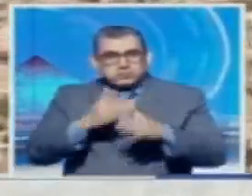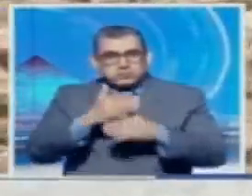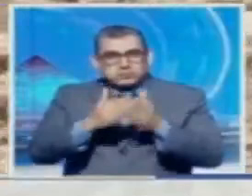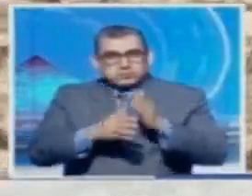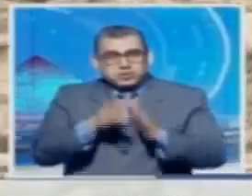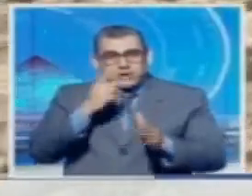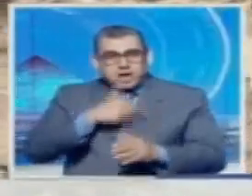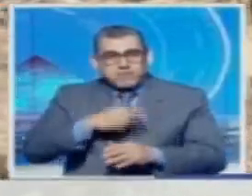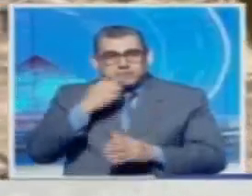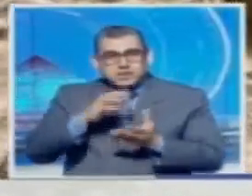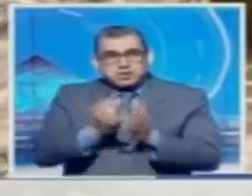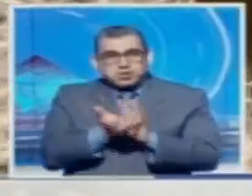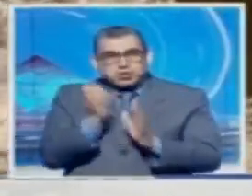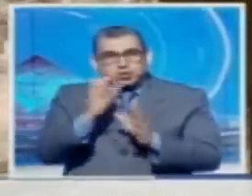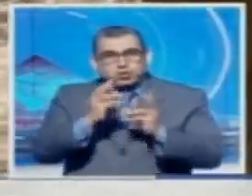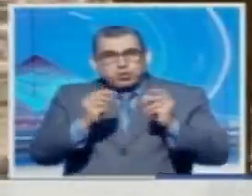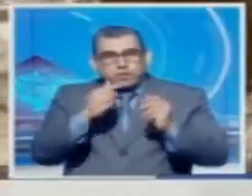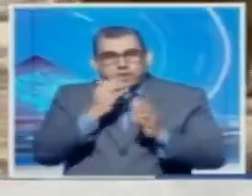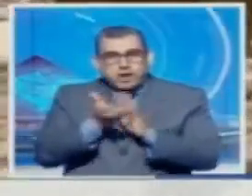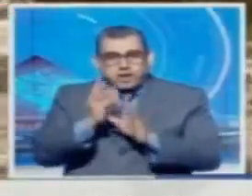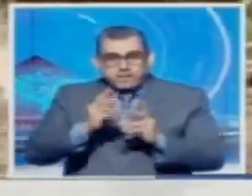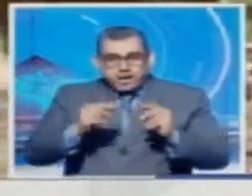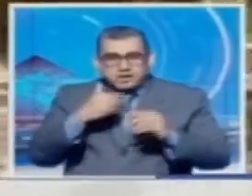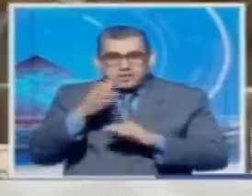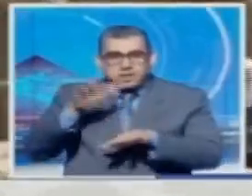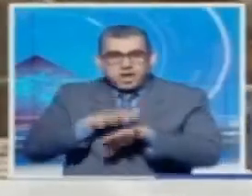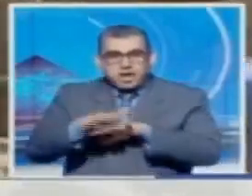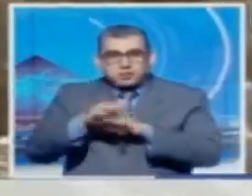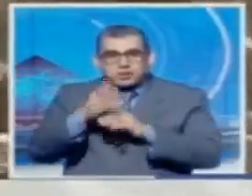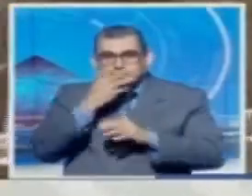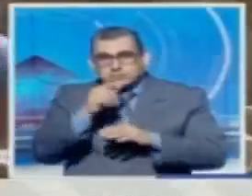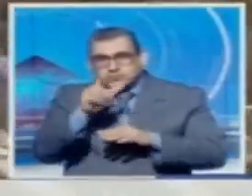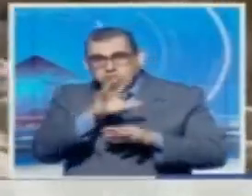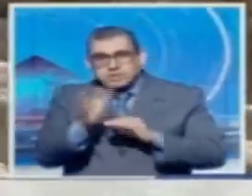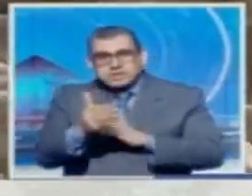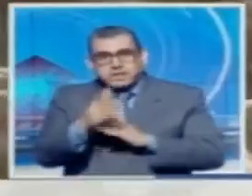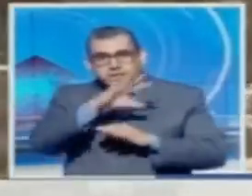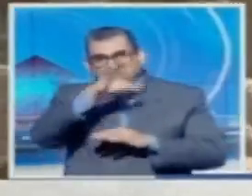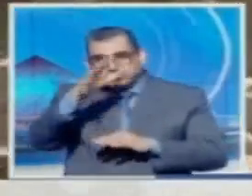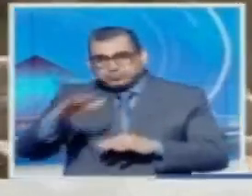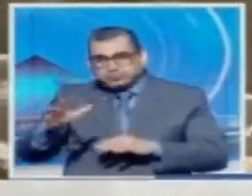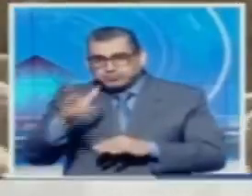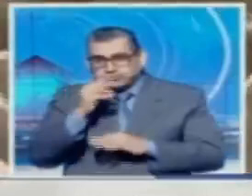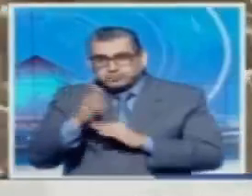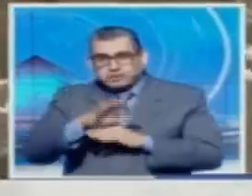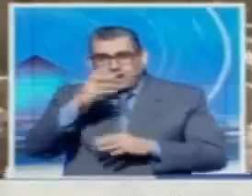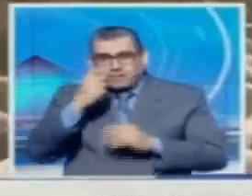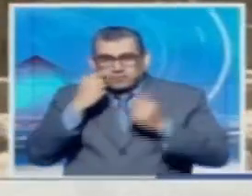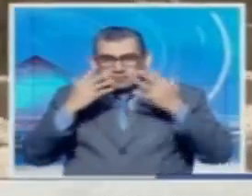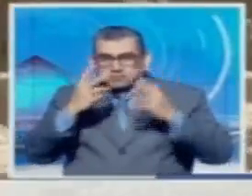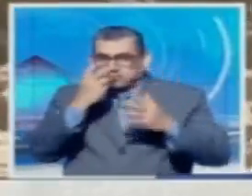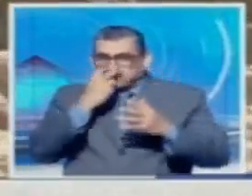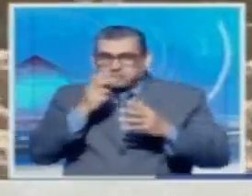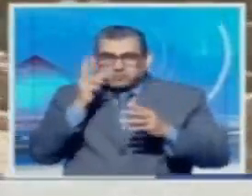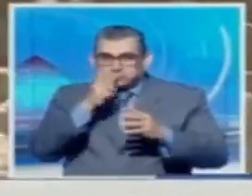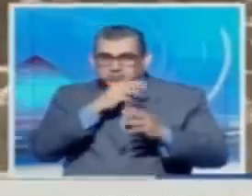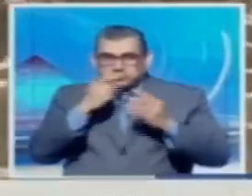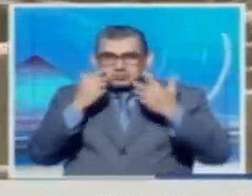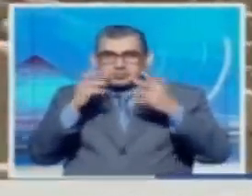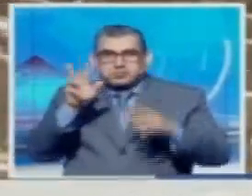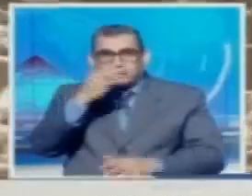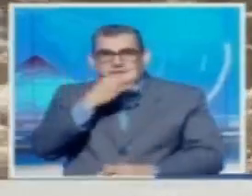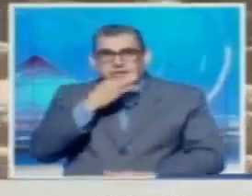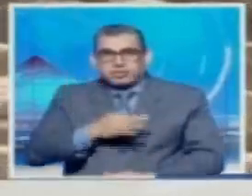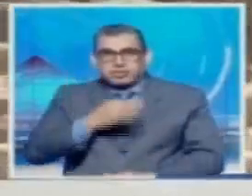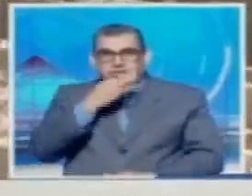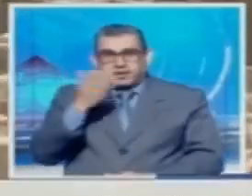بالطين والرمل الأسواني على هيئة سمكة وكهف من الداخل على شكل جمالي بديع يسر الناظرين.